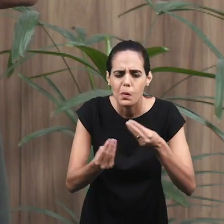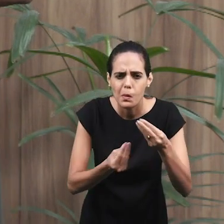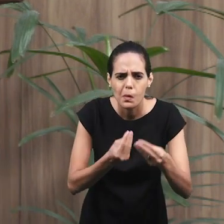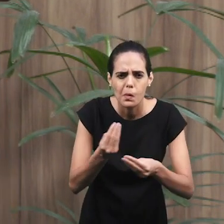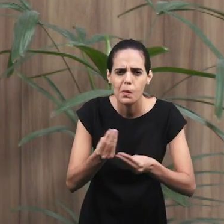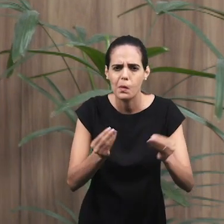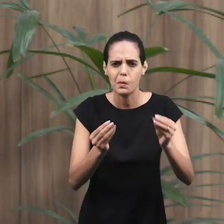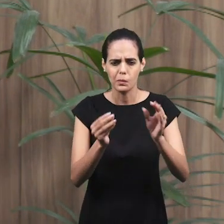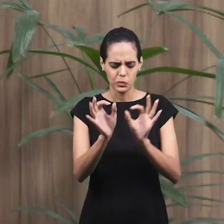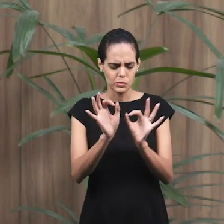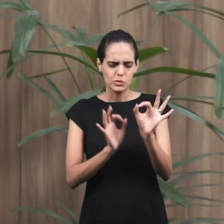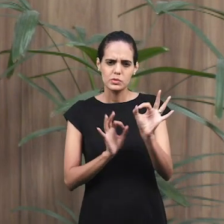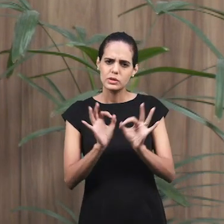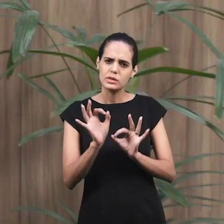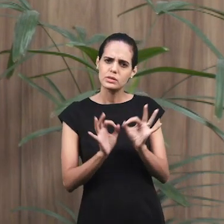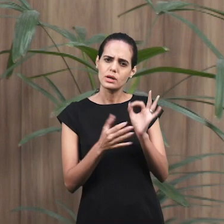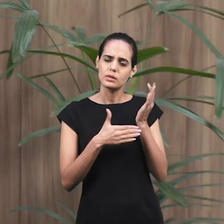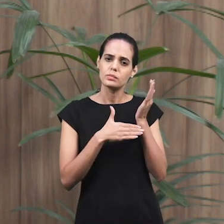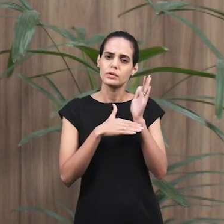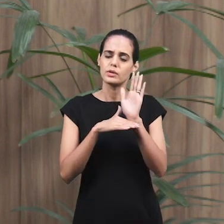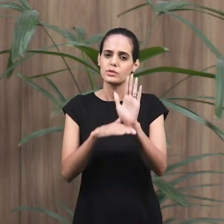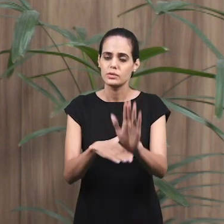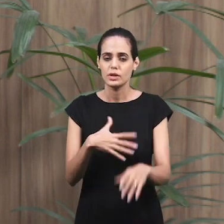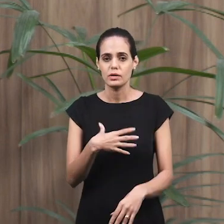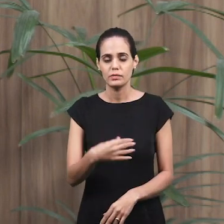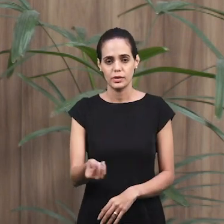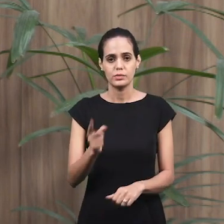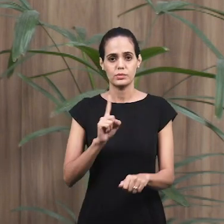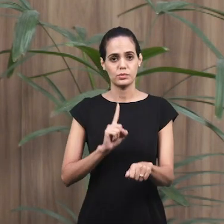nos enfants dans les études pendant